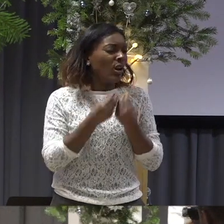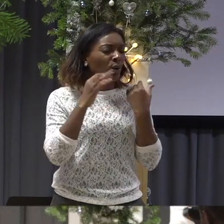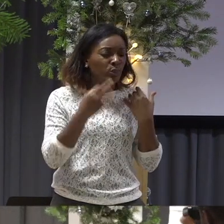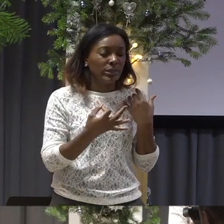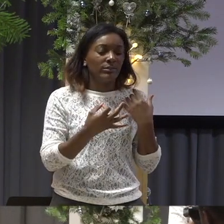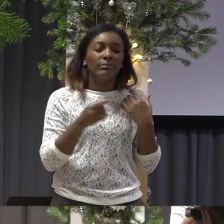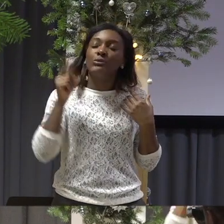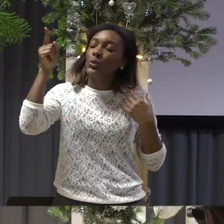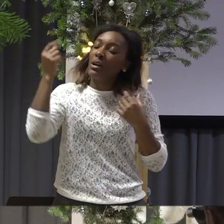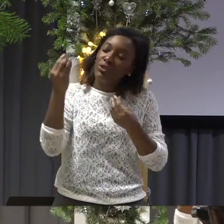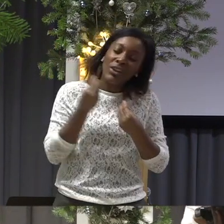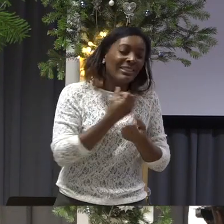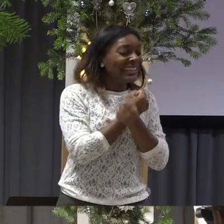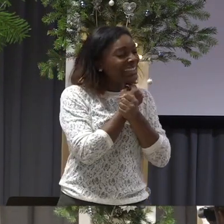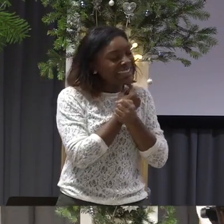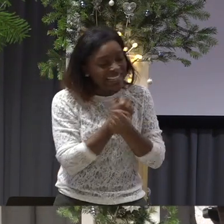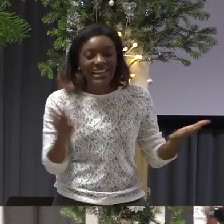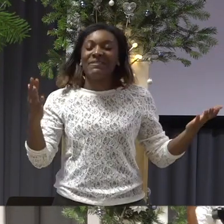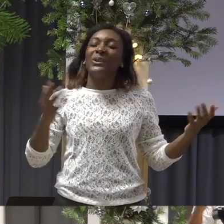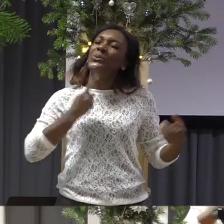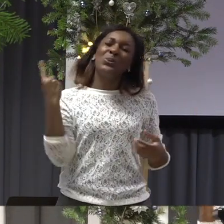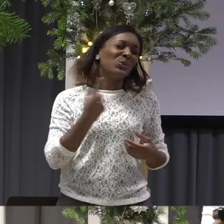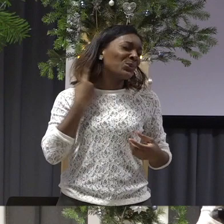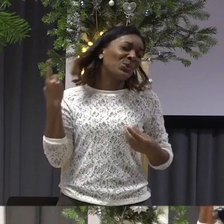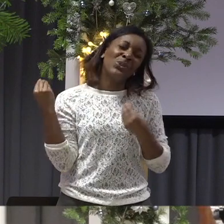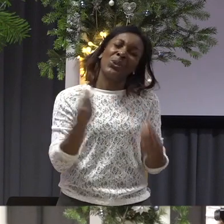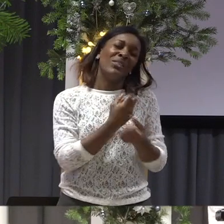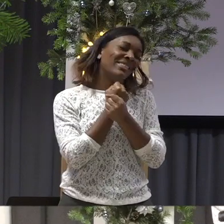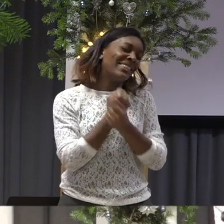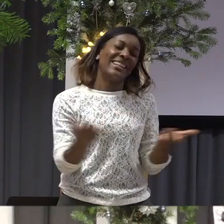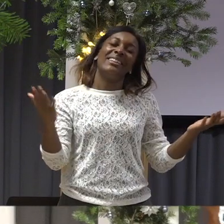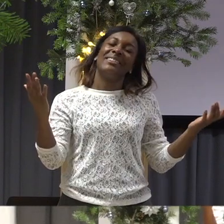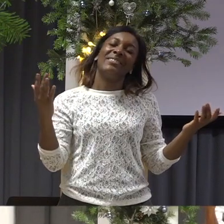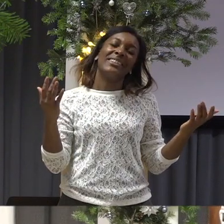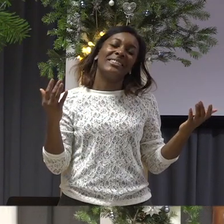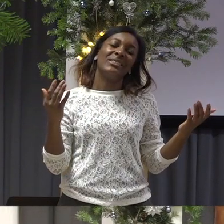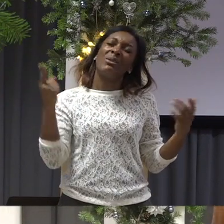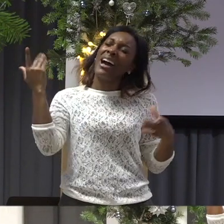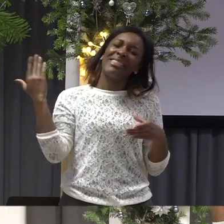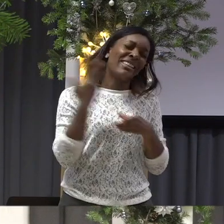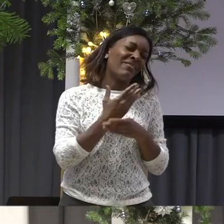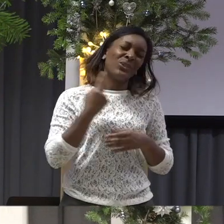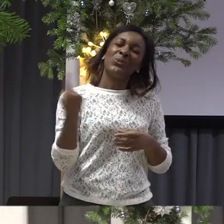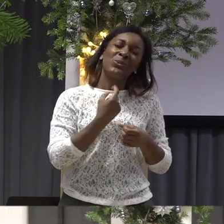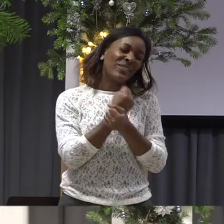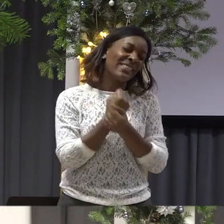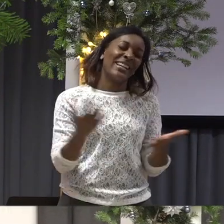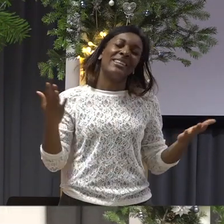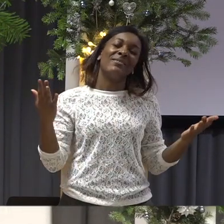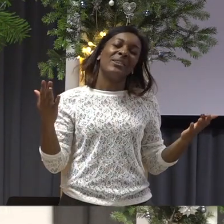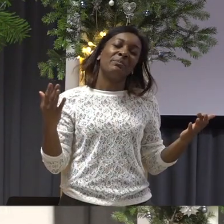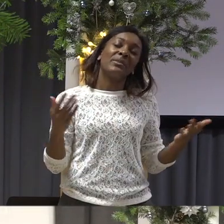parole, c'est cette déclaration, et nous voulons te rendre hommage, nous voulons te rendre gloire pour tout ce que nous